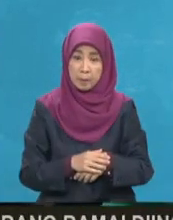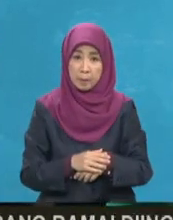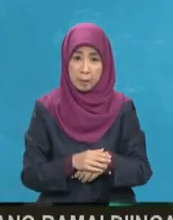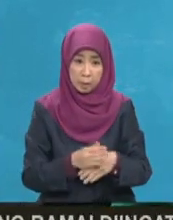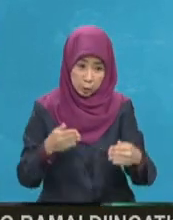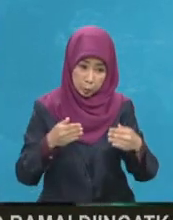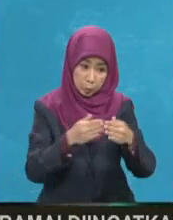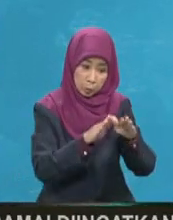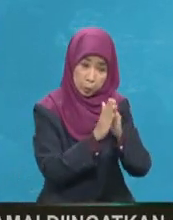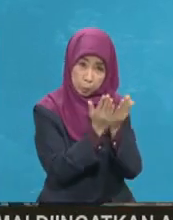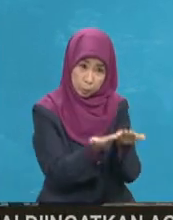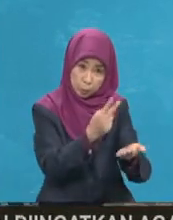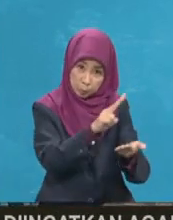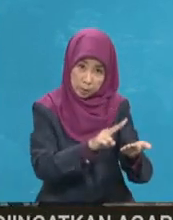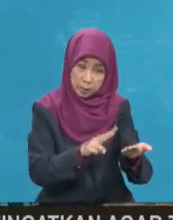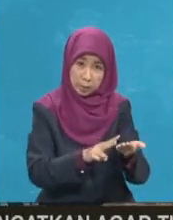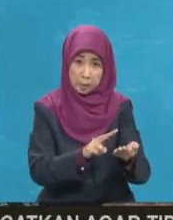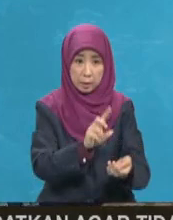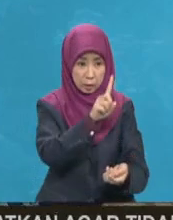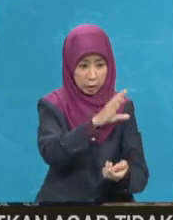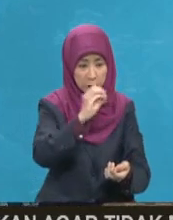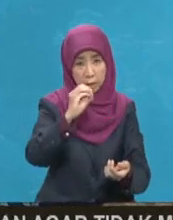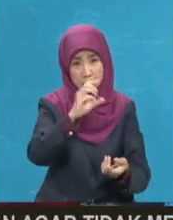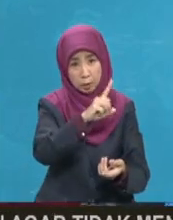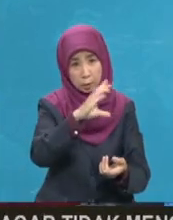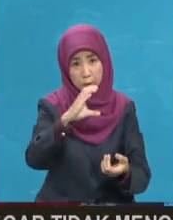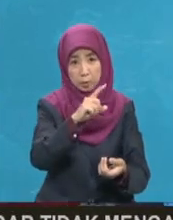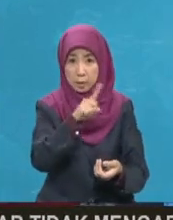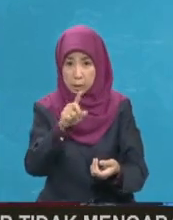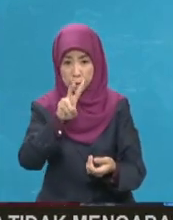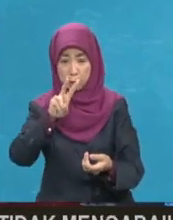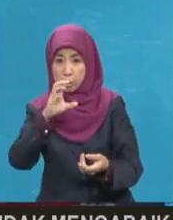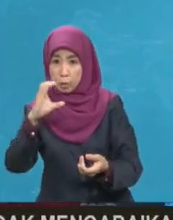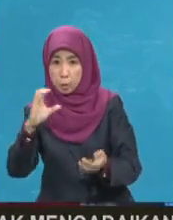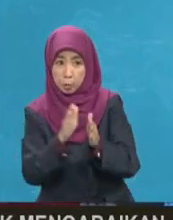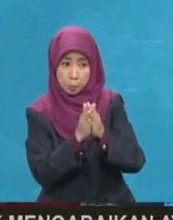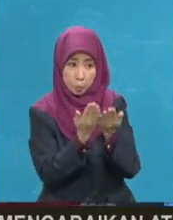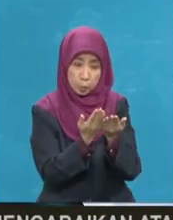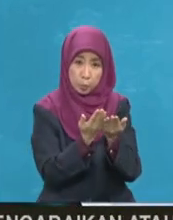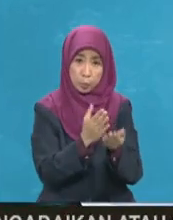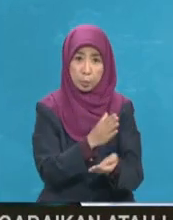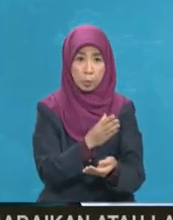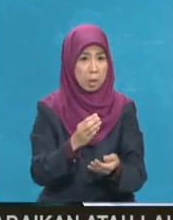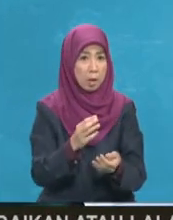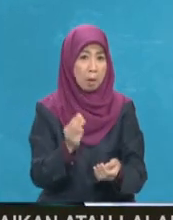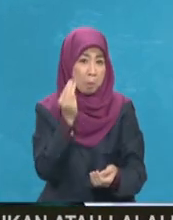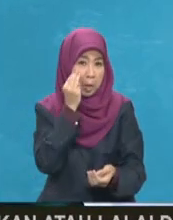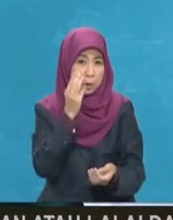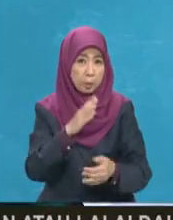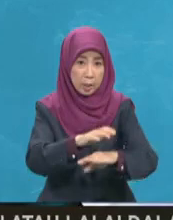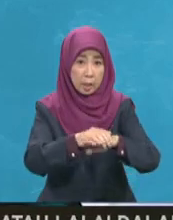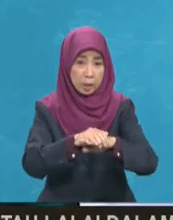di sudut bacaan dibekalkan dengan kira-kira 100 hingga 200 buah buku dan majalah dalam bahasa Melayu dan Inggris